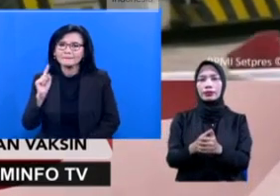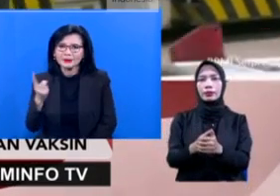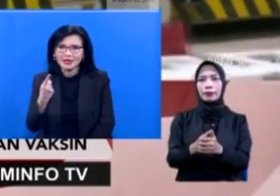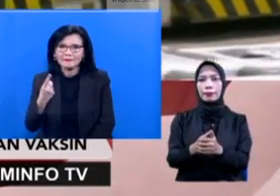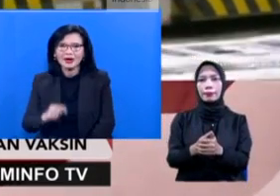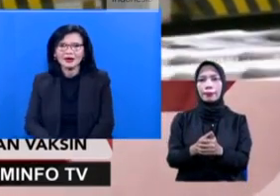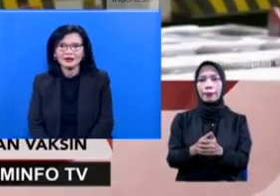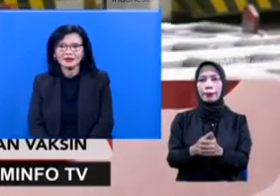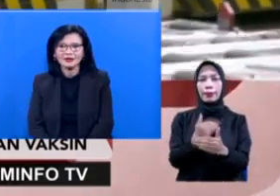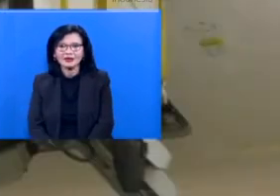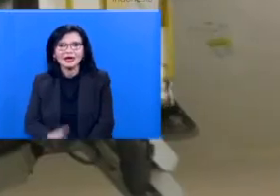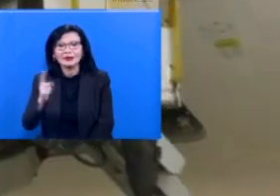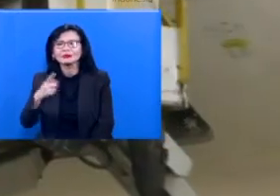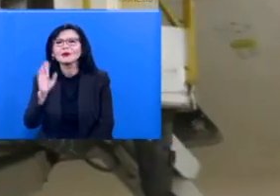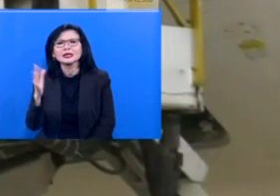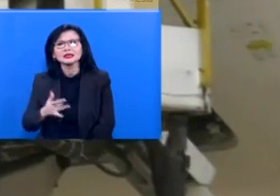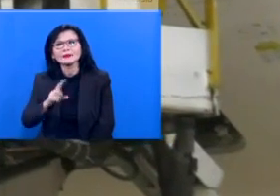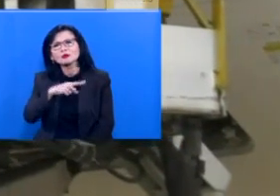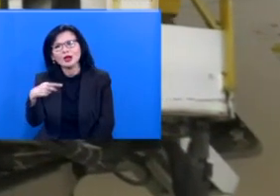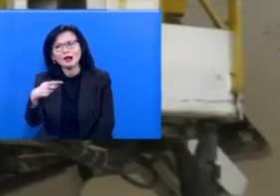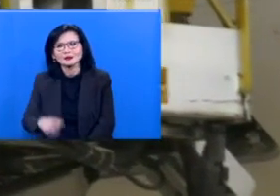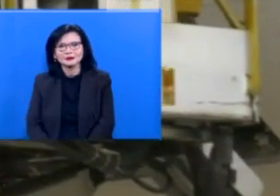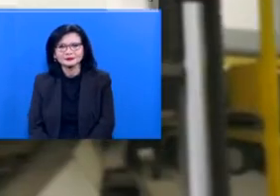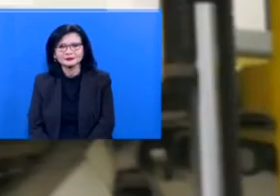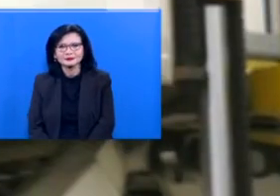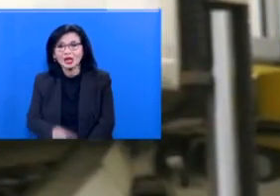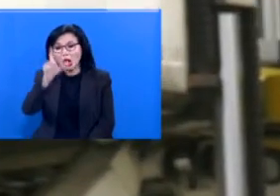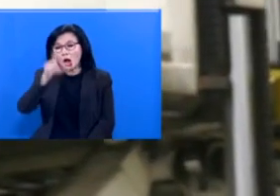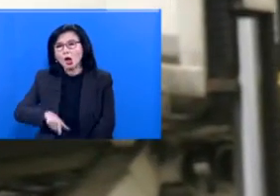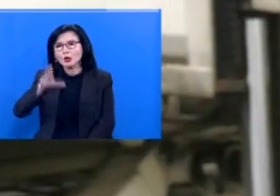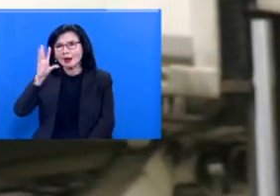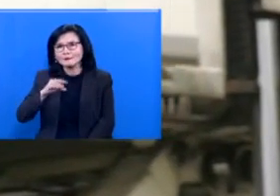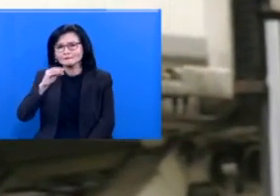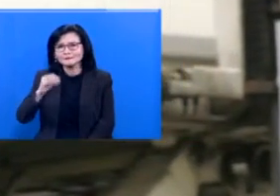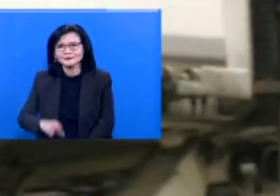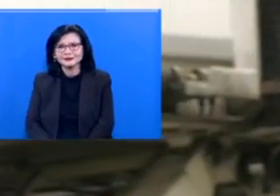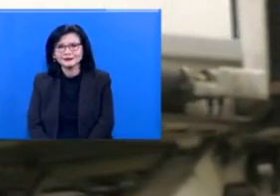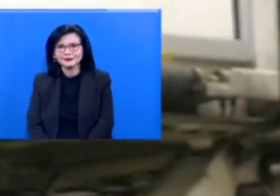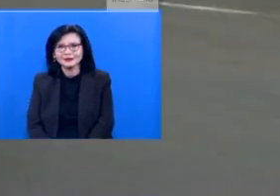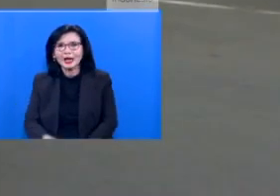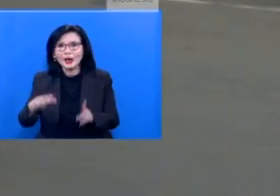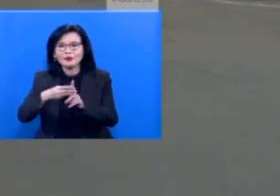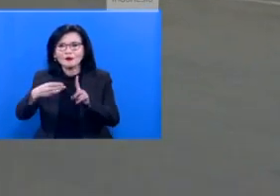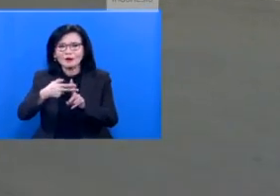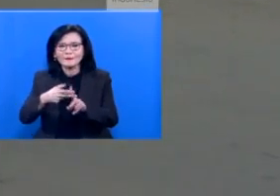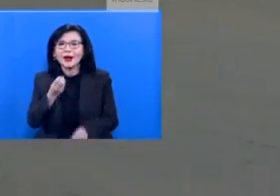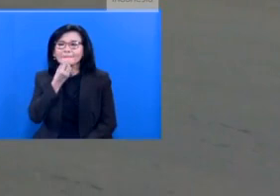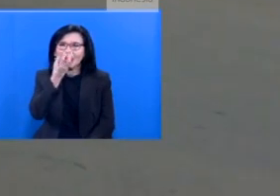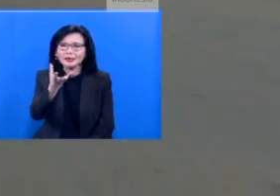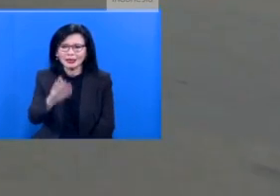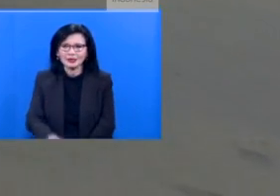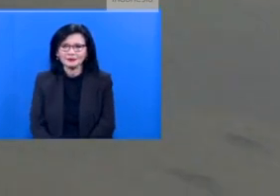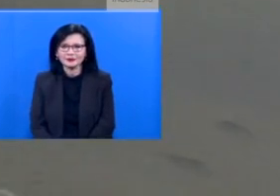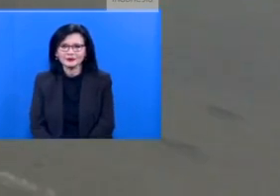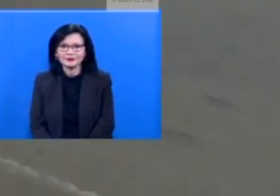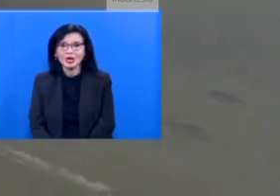akan memenuhi gitu. Jadi juru bicara vaksinasi COVID-19 Bio Farma Bambang Herianto mengatakan,